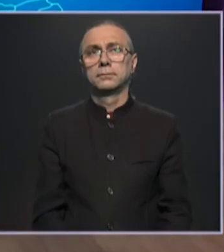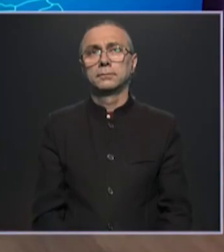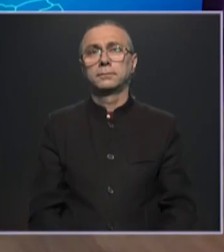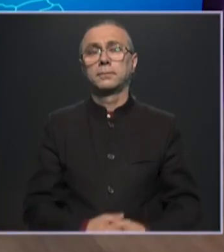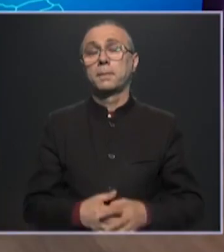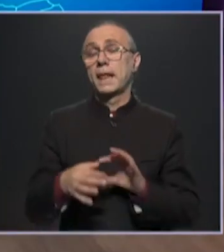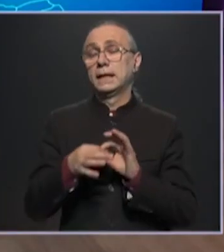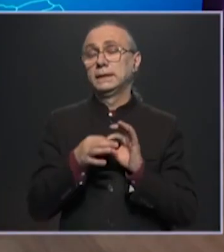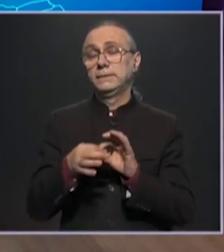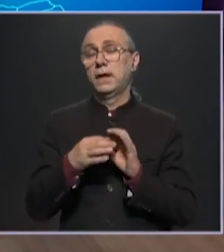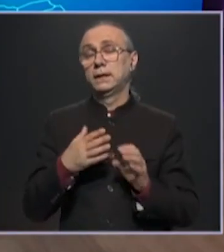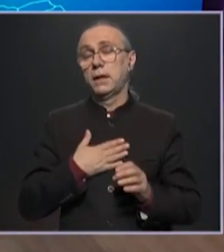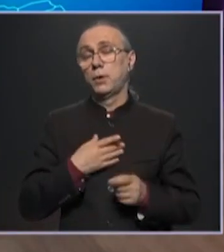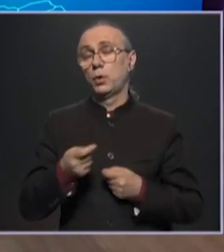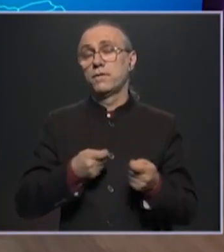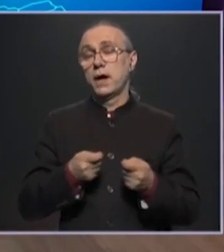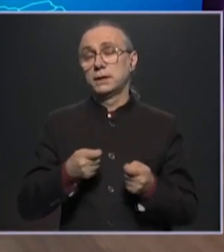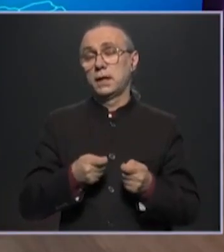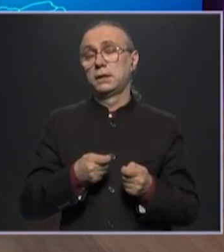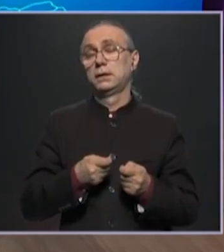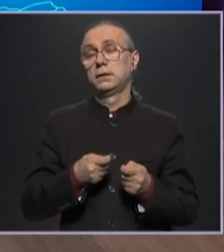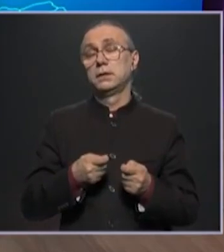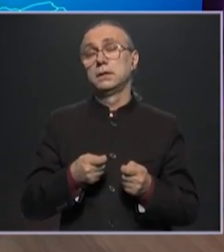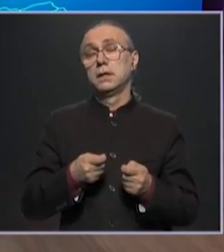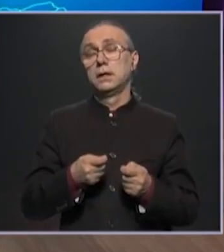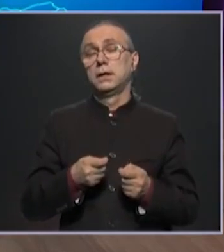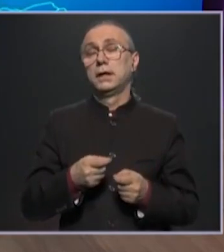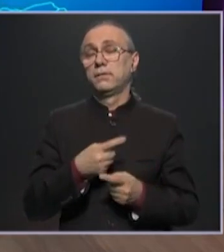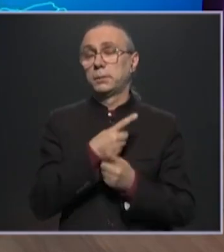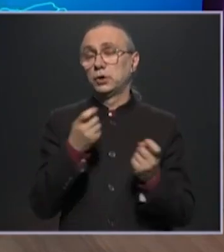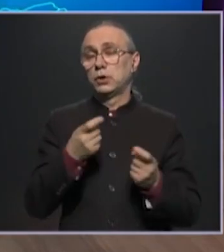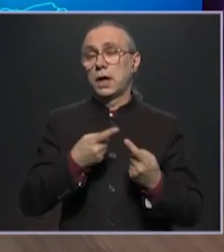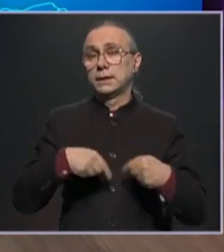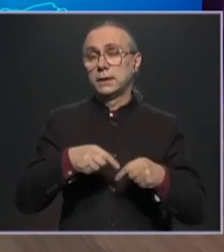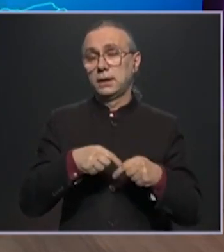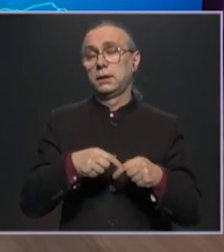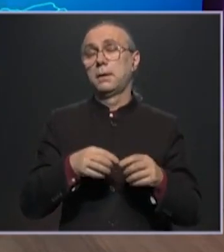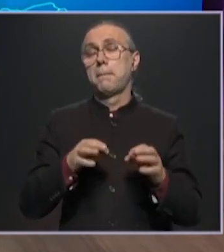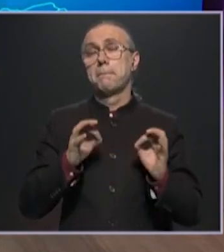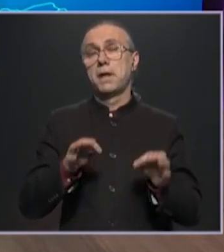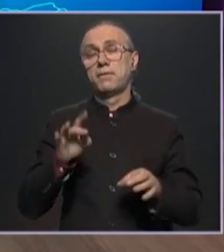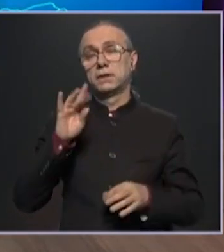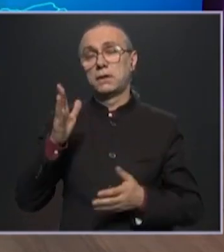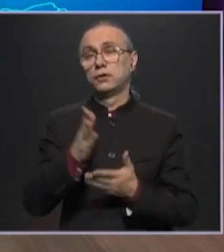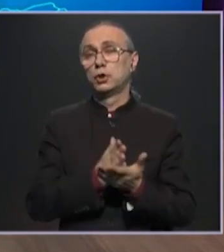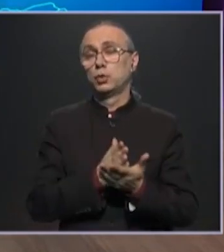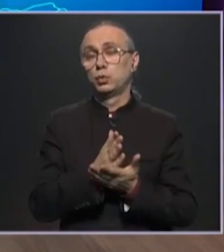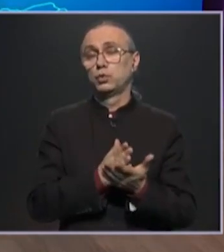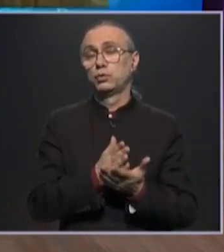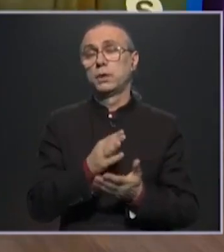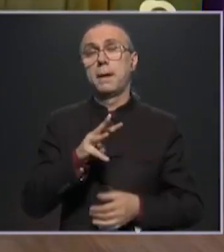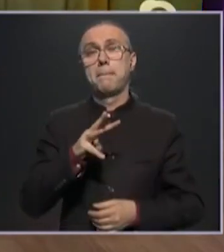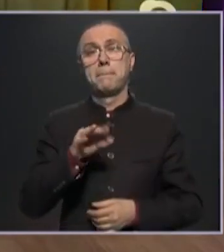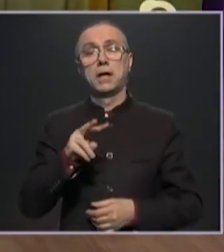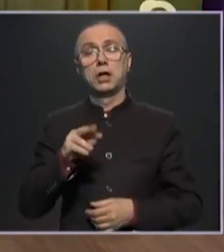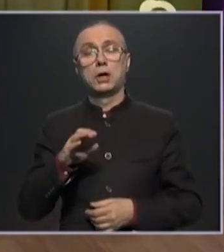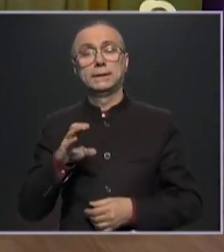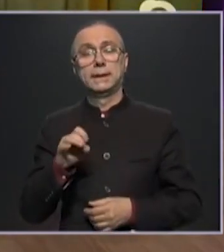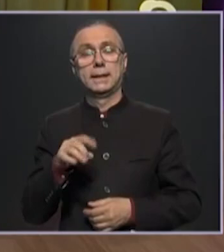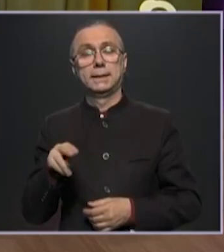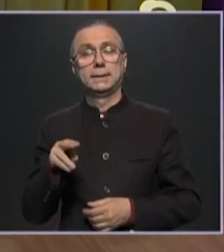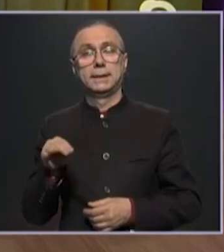На связь с нами выходит руководитель информационного отдела Православной службы милосердия Евгений Камшилов. Евгений